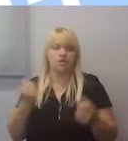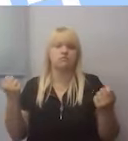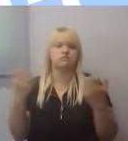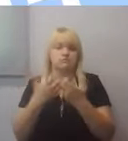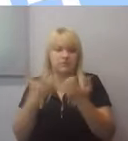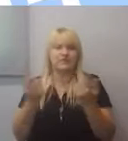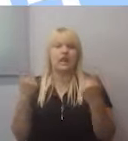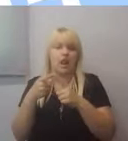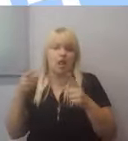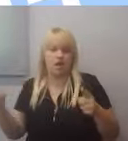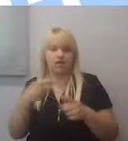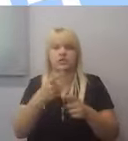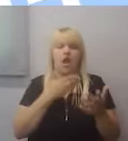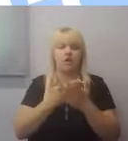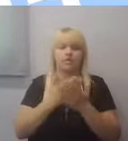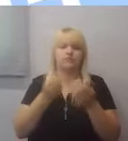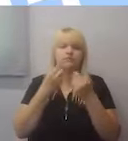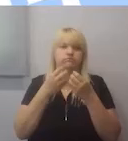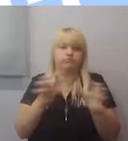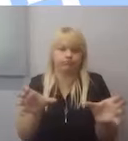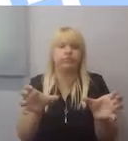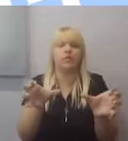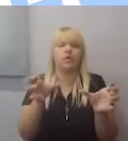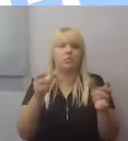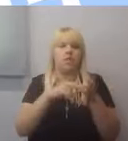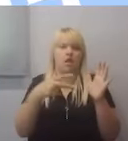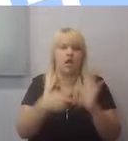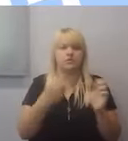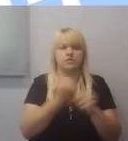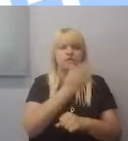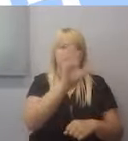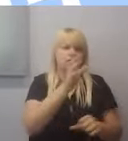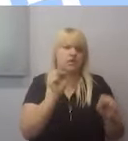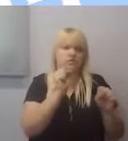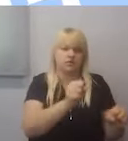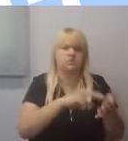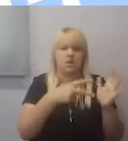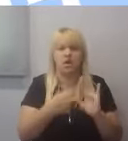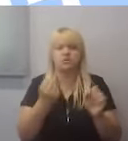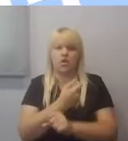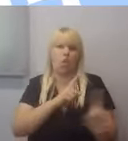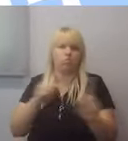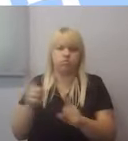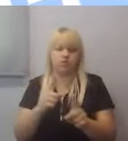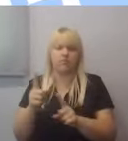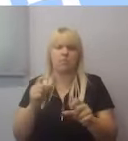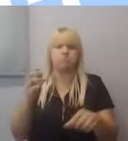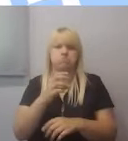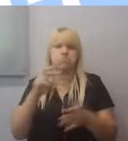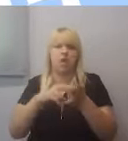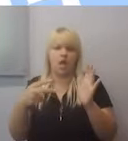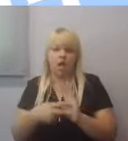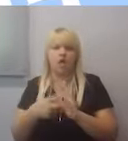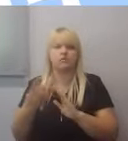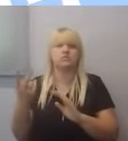plāni tas ir valsts aizsardzības plāns valsts aizsardzības operatīvais plāns kas ir domāts jau bruņotiem spēkiem tā mobilizācijas plāns tācēas mobilizēcias